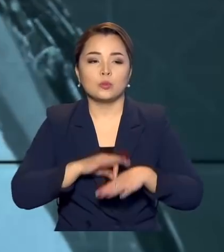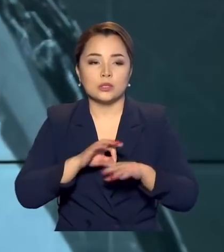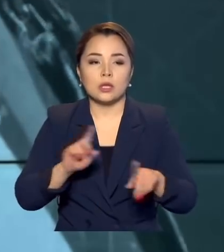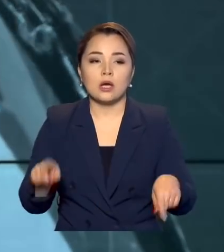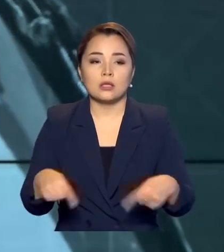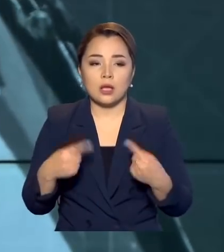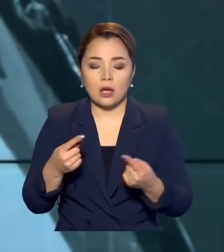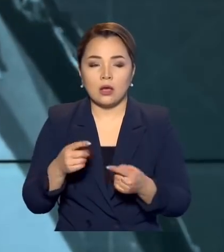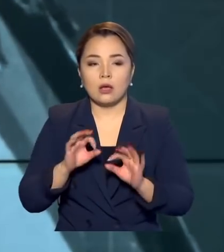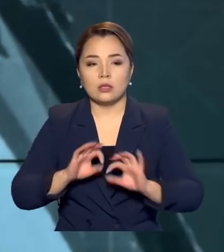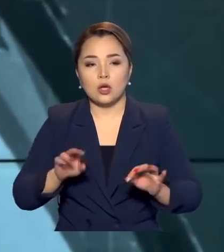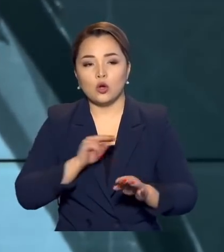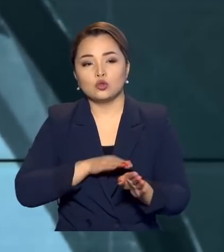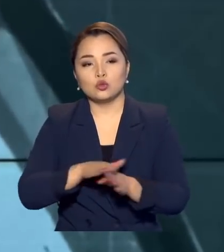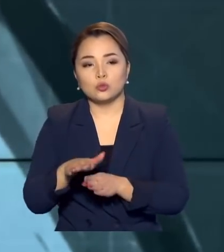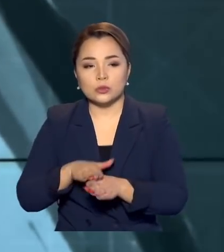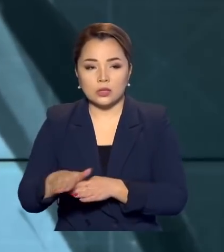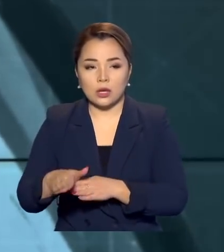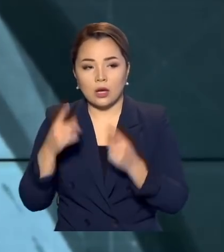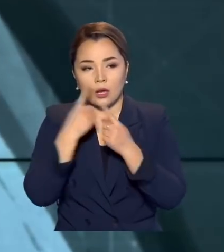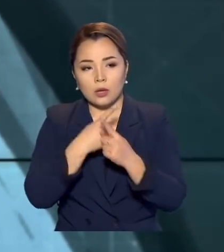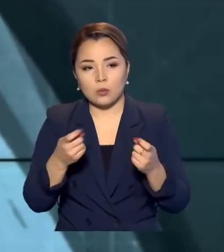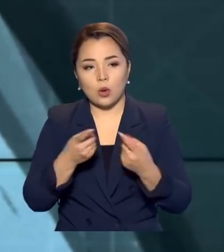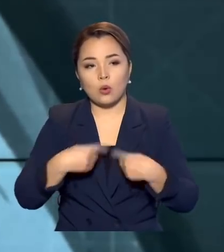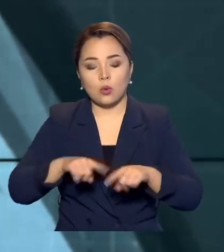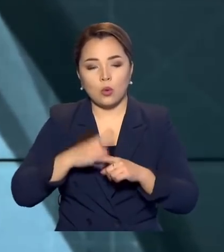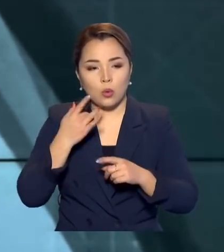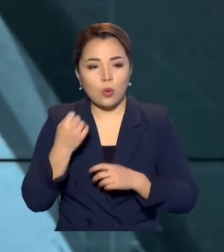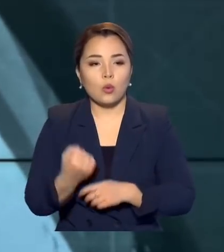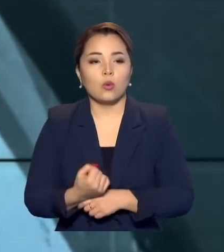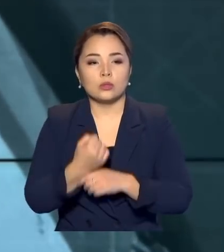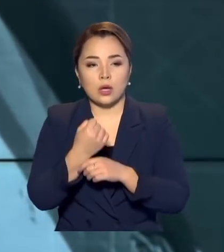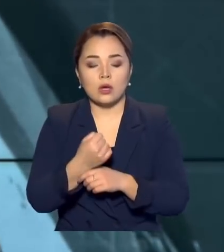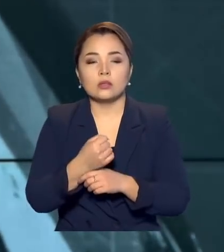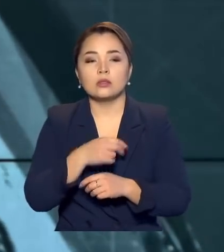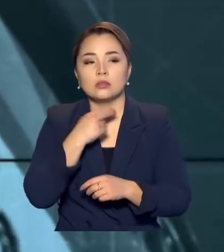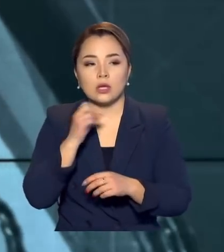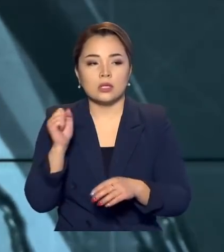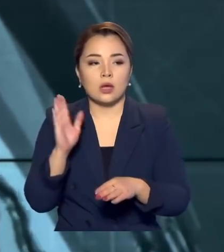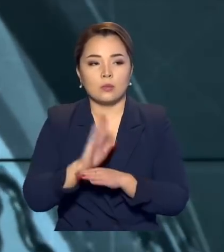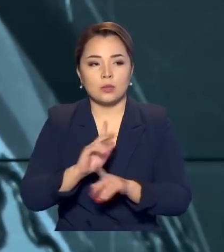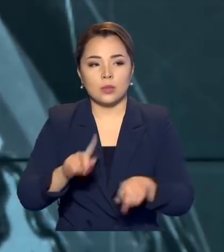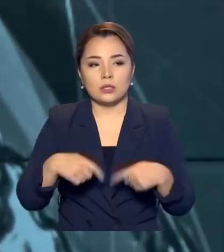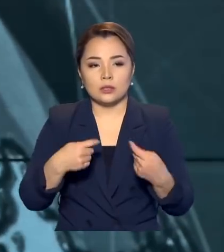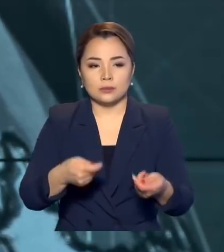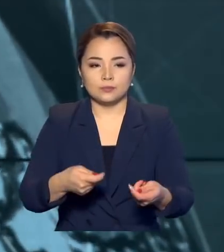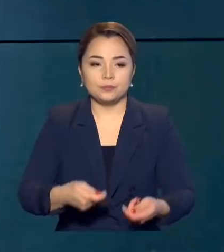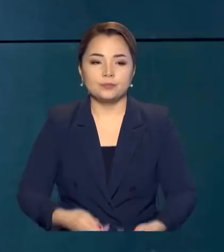беруді, аталған жұмыстар бойынша ақпараттық қолдау көрсетуді күшейтуге тапсырма берді.